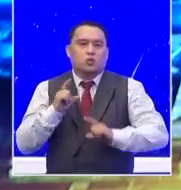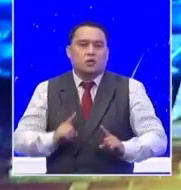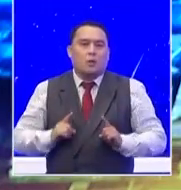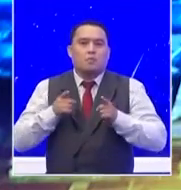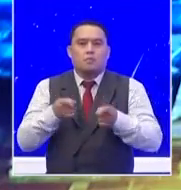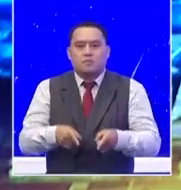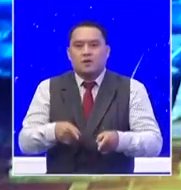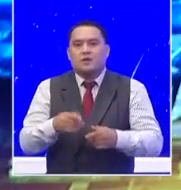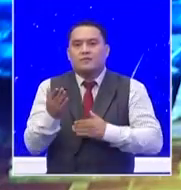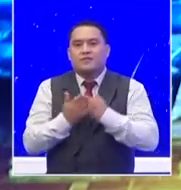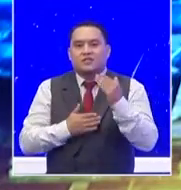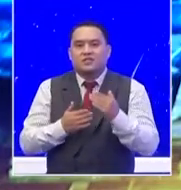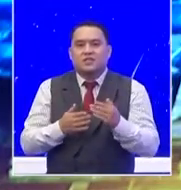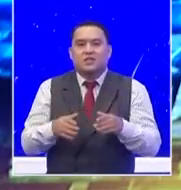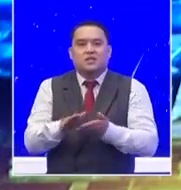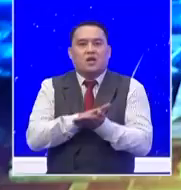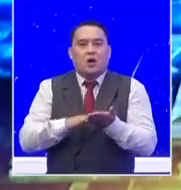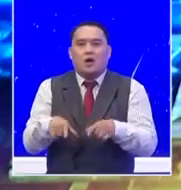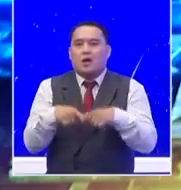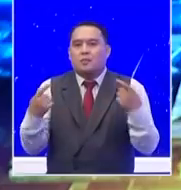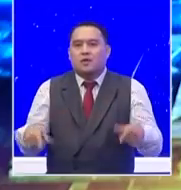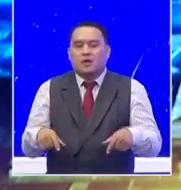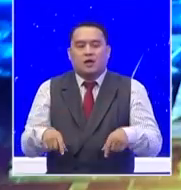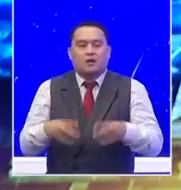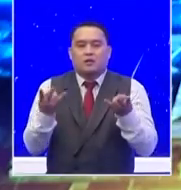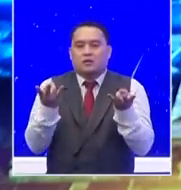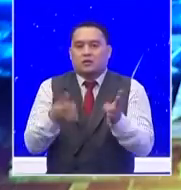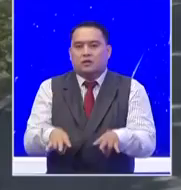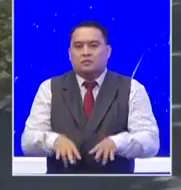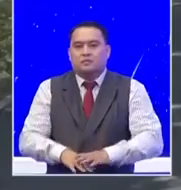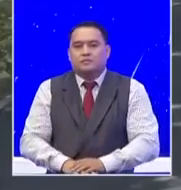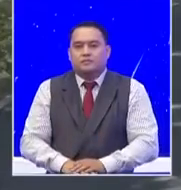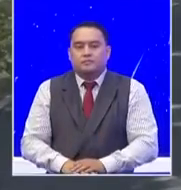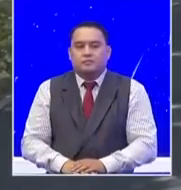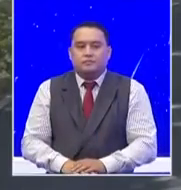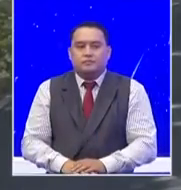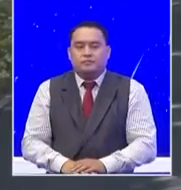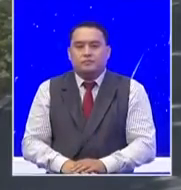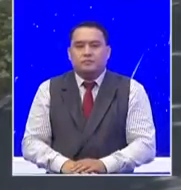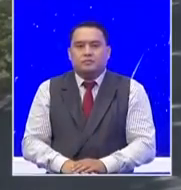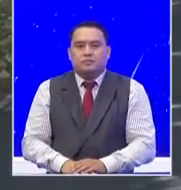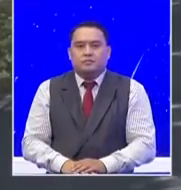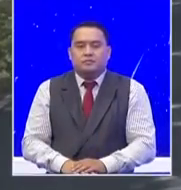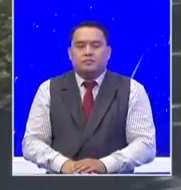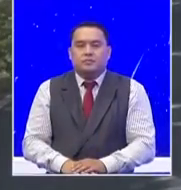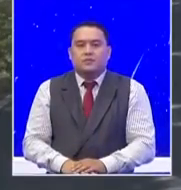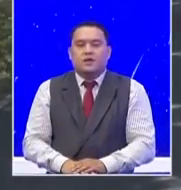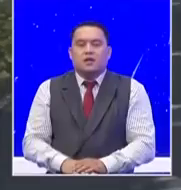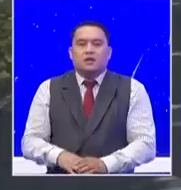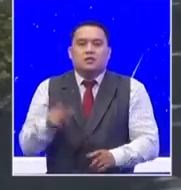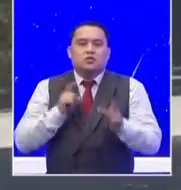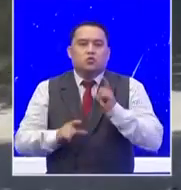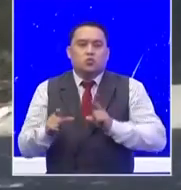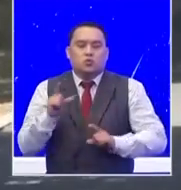беретін мекемелерде оқу үшін ешқандай емтихан тапсырмайды. Үлкен өмірге аяқ басқалы жатқан талапкердің бірі